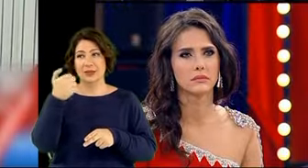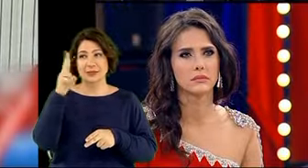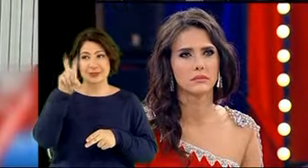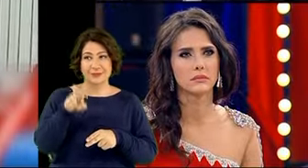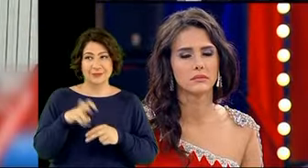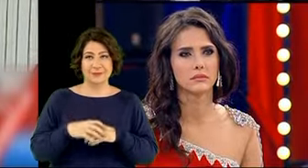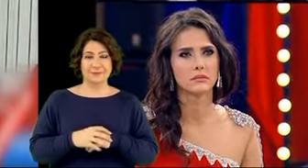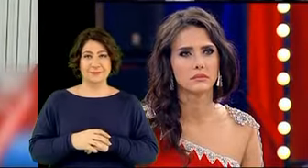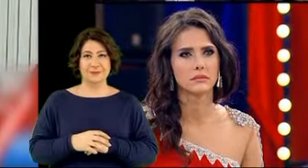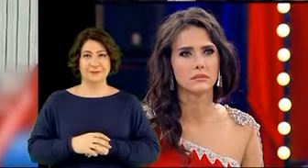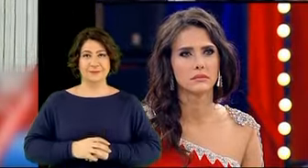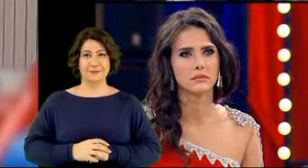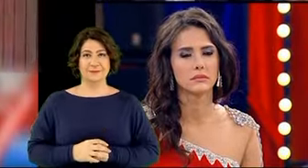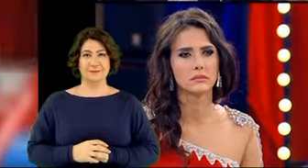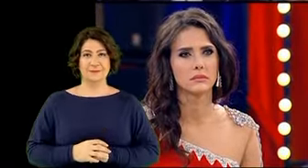8...